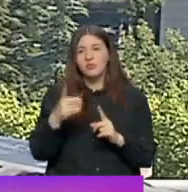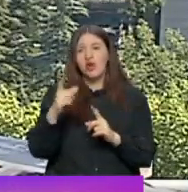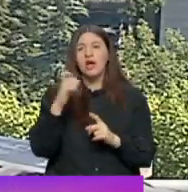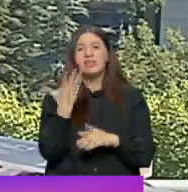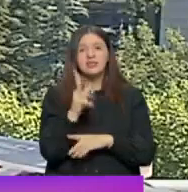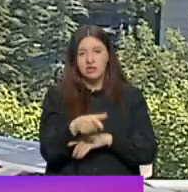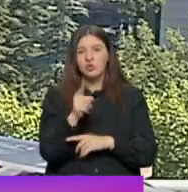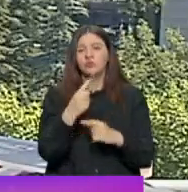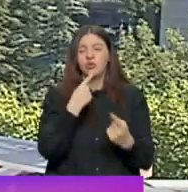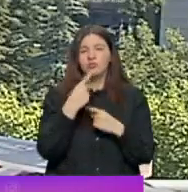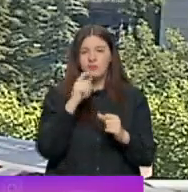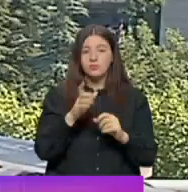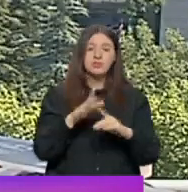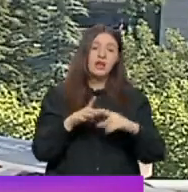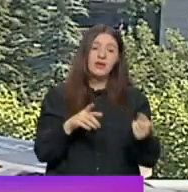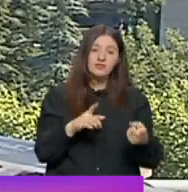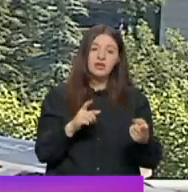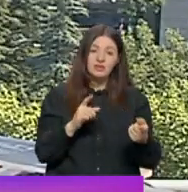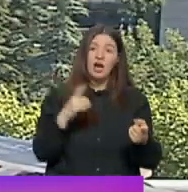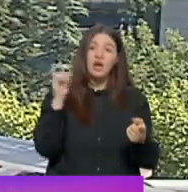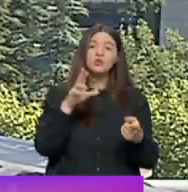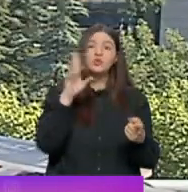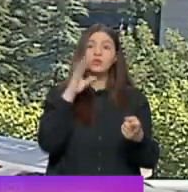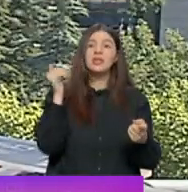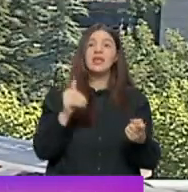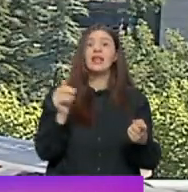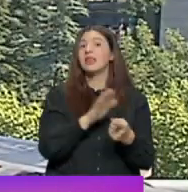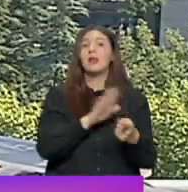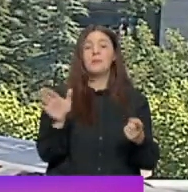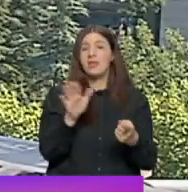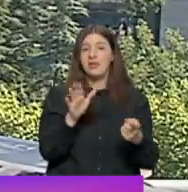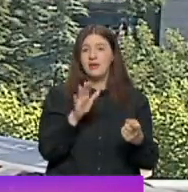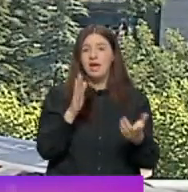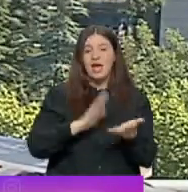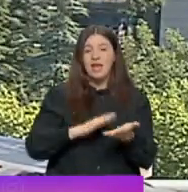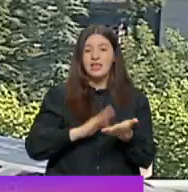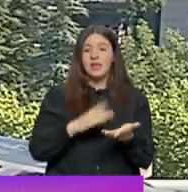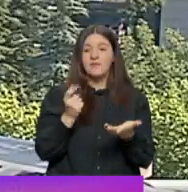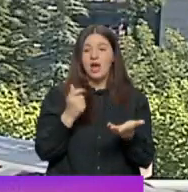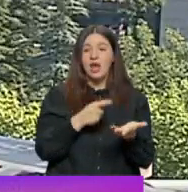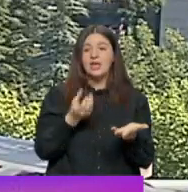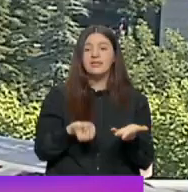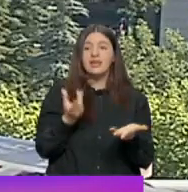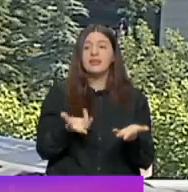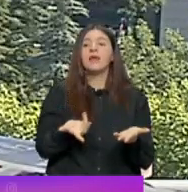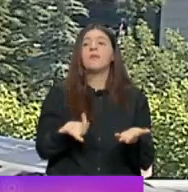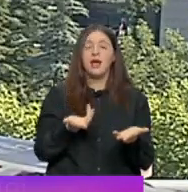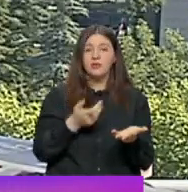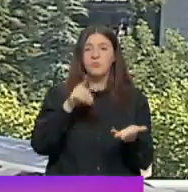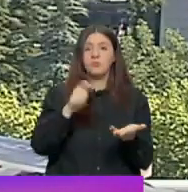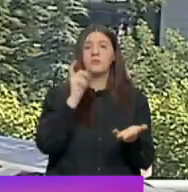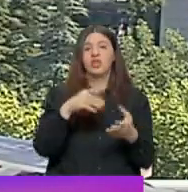bu ay nasıl geçti onu konuşuyoruz. Diğer taraftan ayın sonunu getiremeyenler, elindeki parayı yetiremeyenler